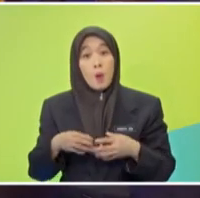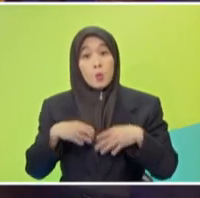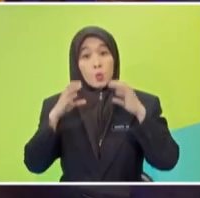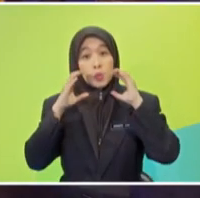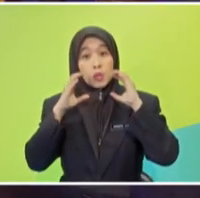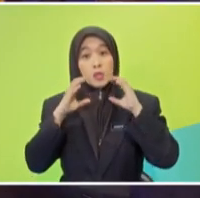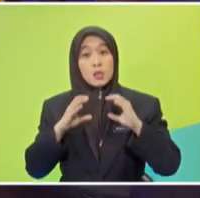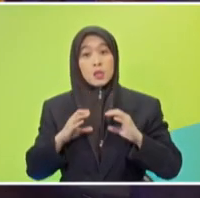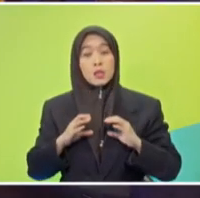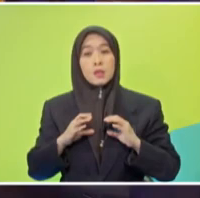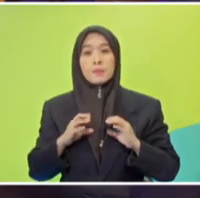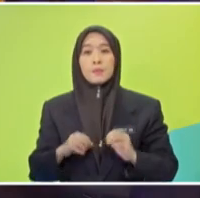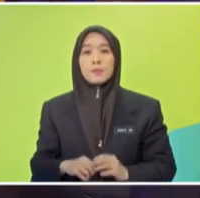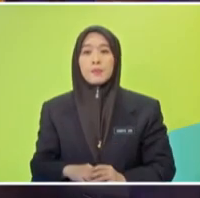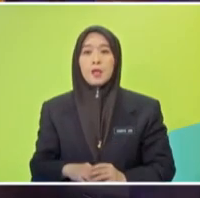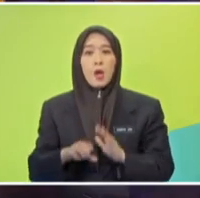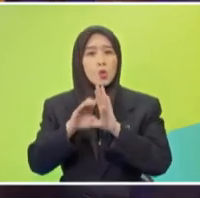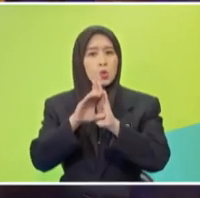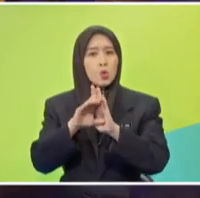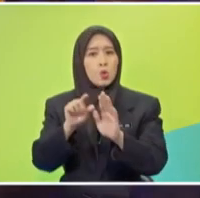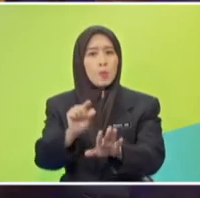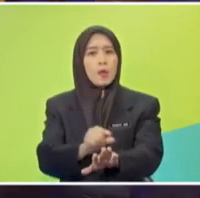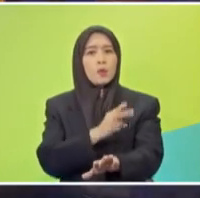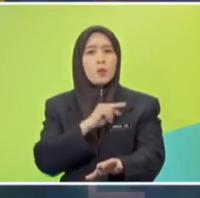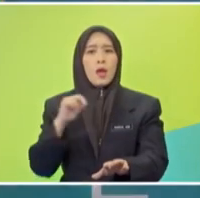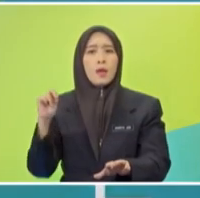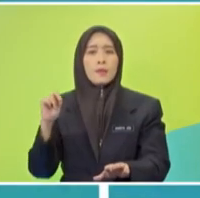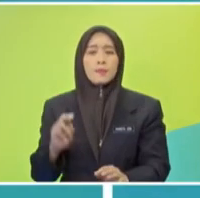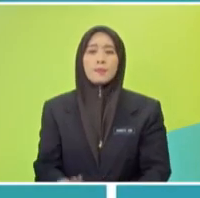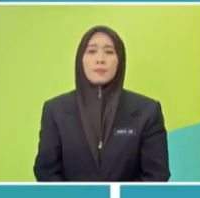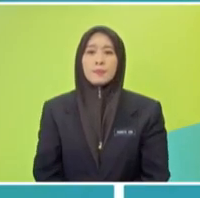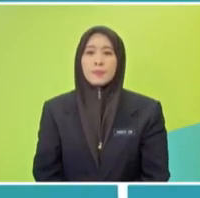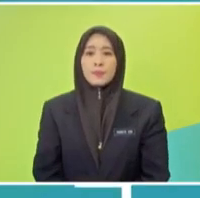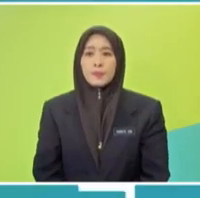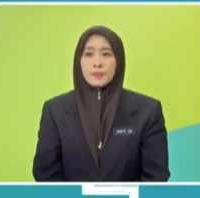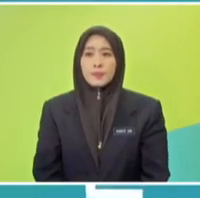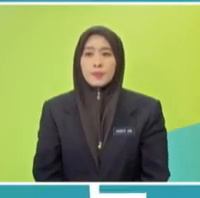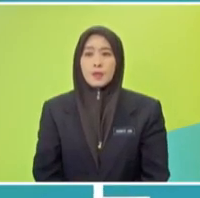belajar tadi dan contoh penggunaannya enggak boleh boleh tak kamu